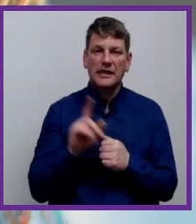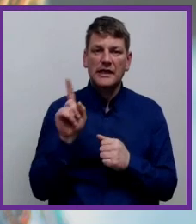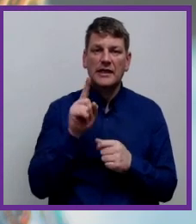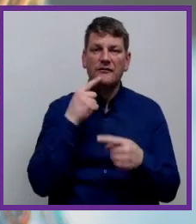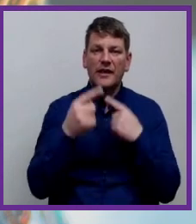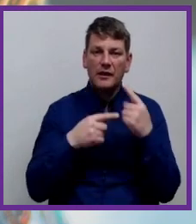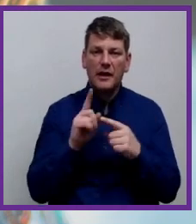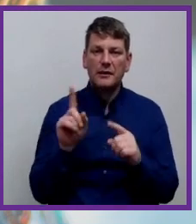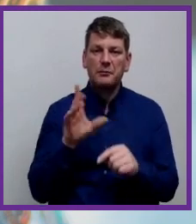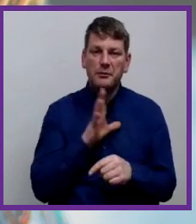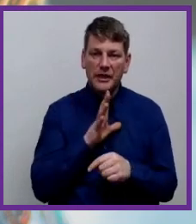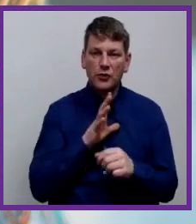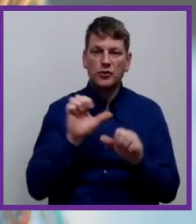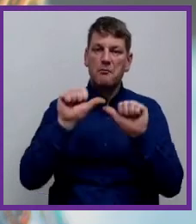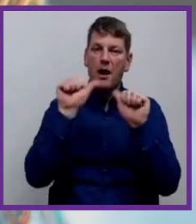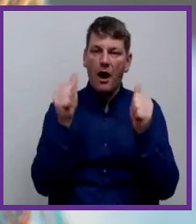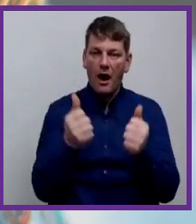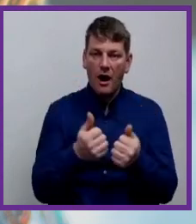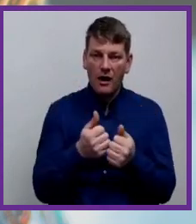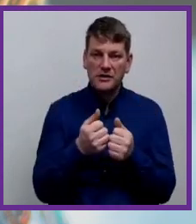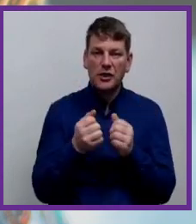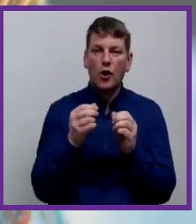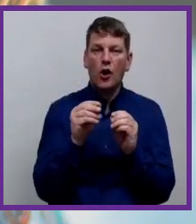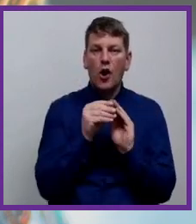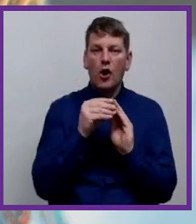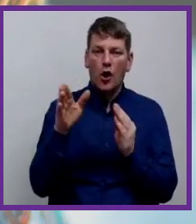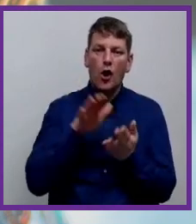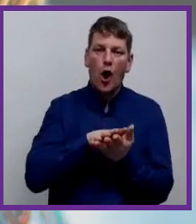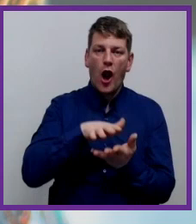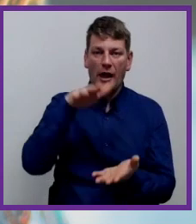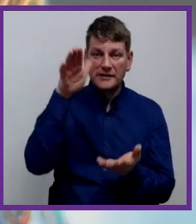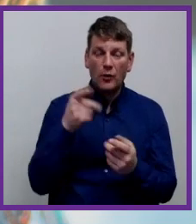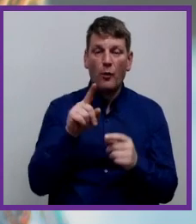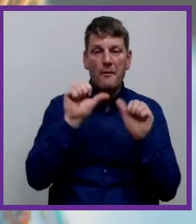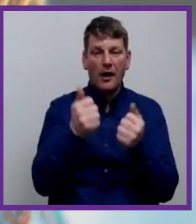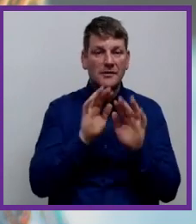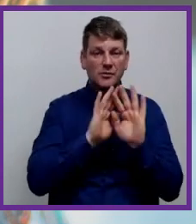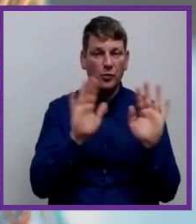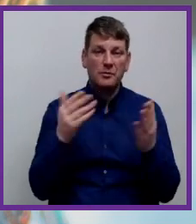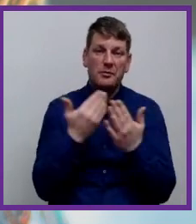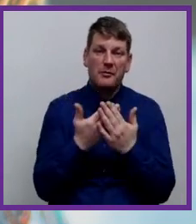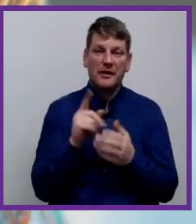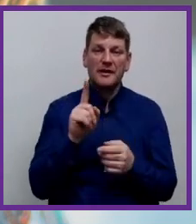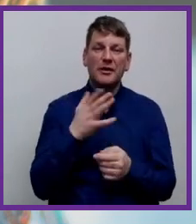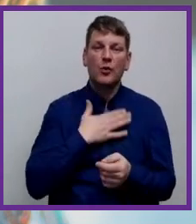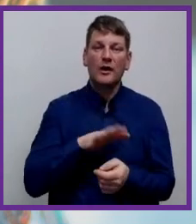vienmēr bijuši mākslas kolekcionāri un mākslas muzejā, piemēram, ir ļoti